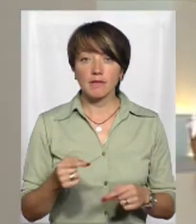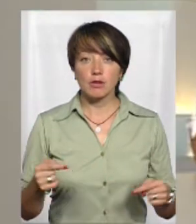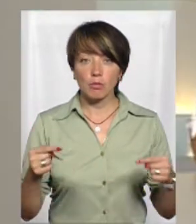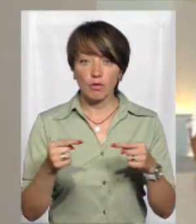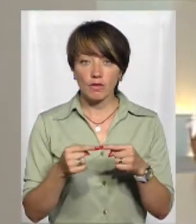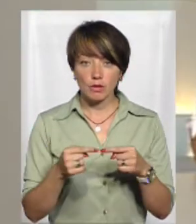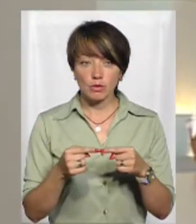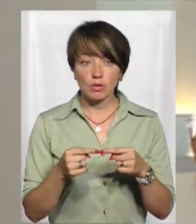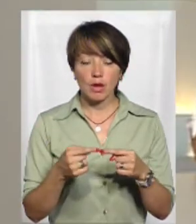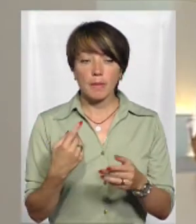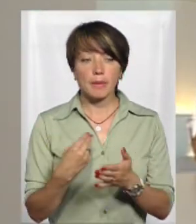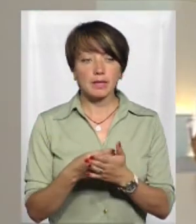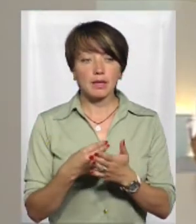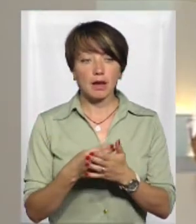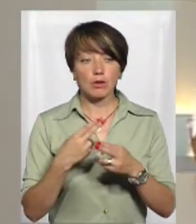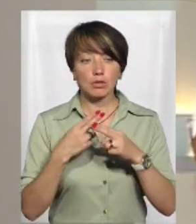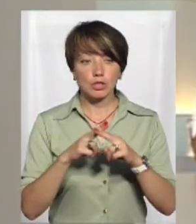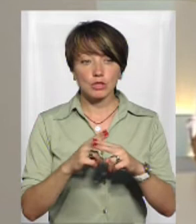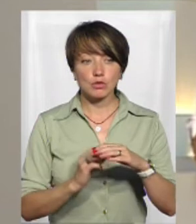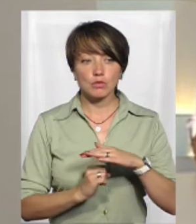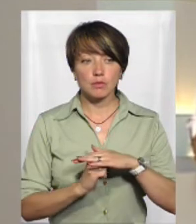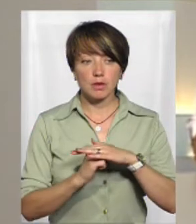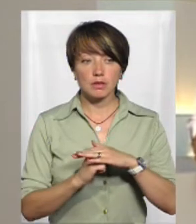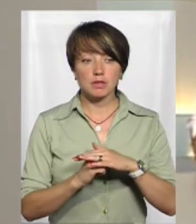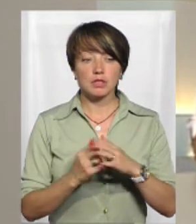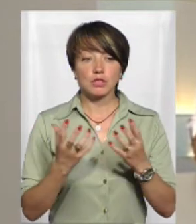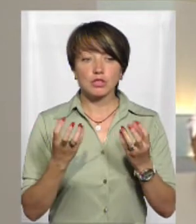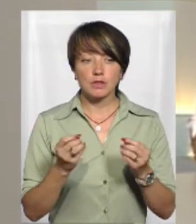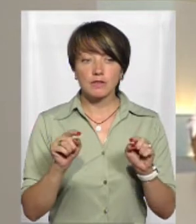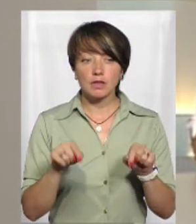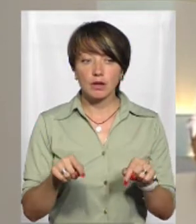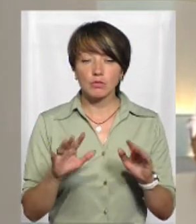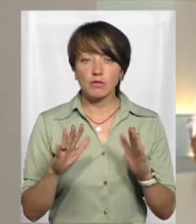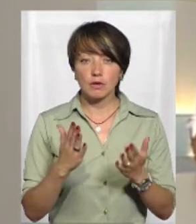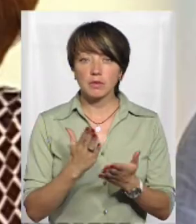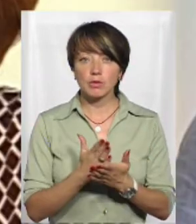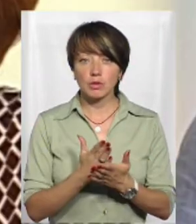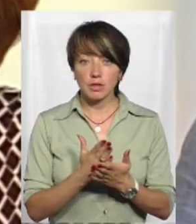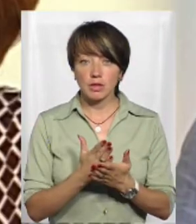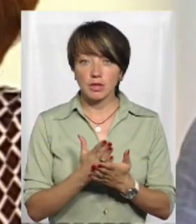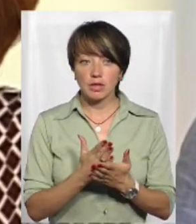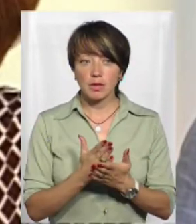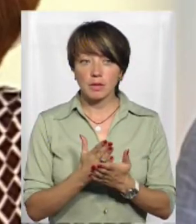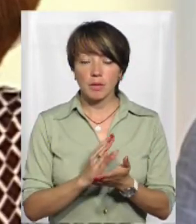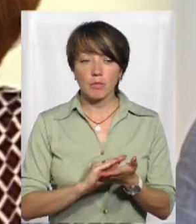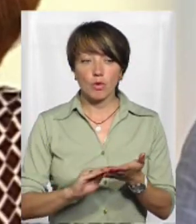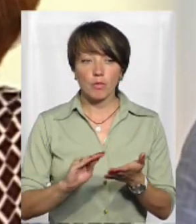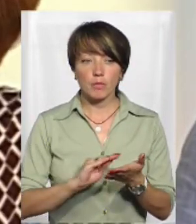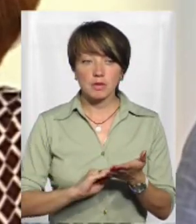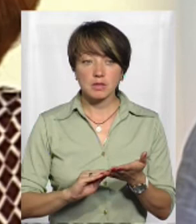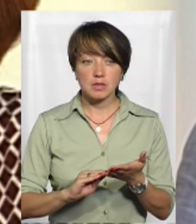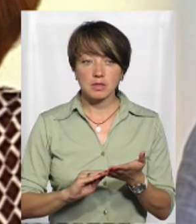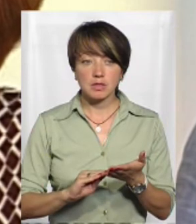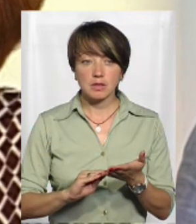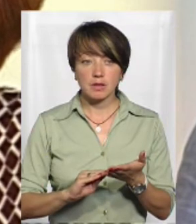відповідно матеріально-технічну базу, кошти. Можливо, але в даному випадку це є прописані умови